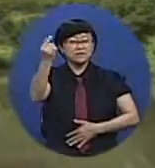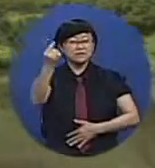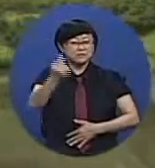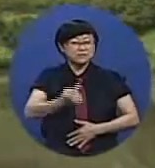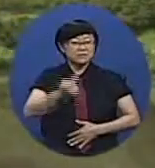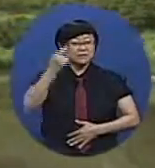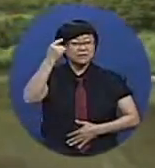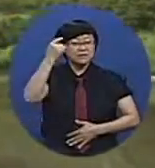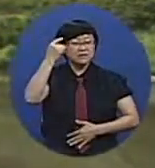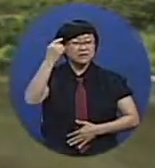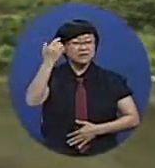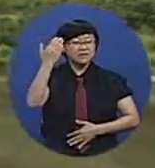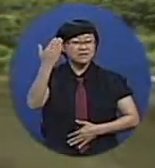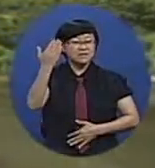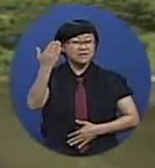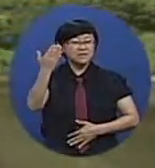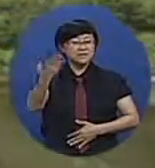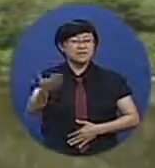찾아올까봐